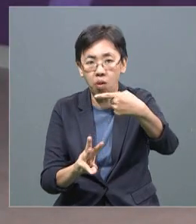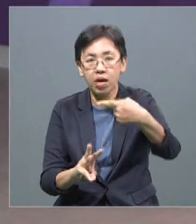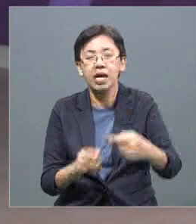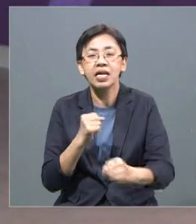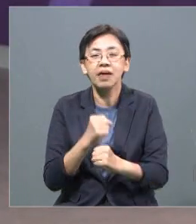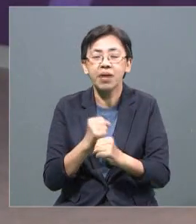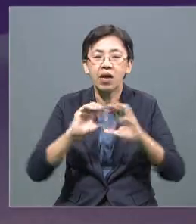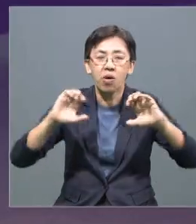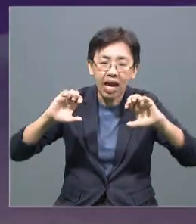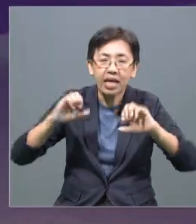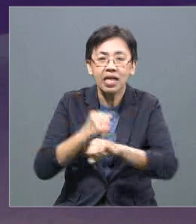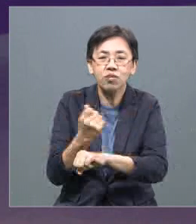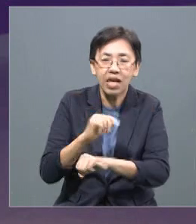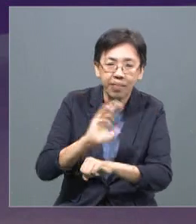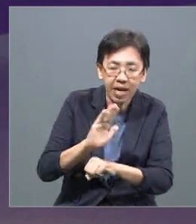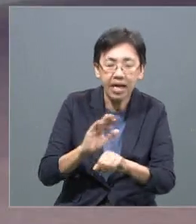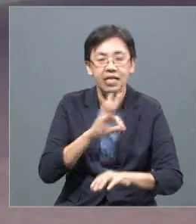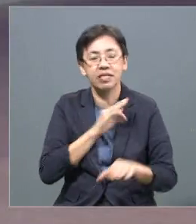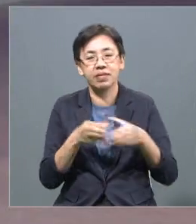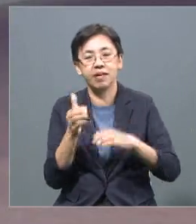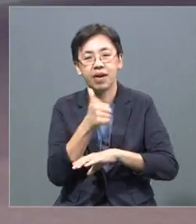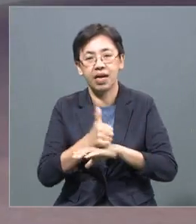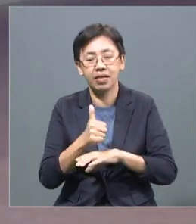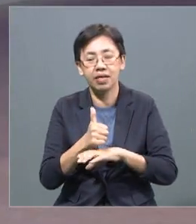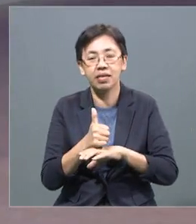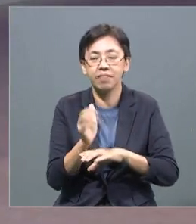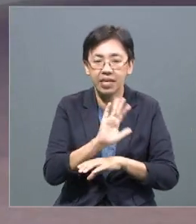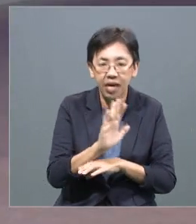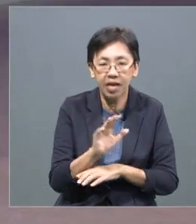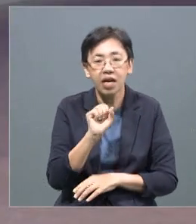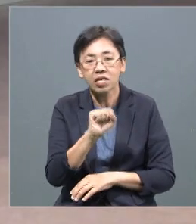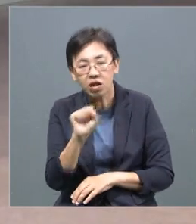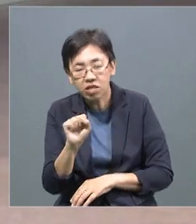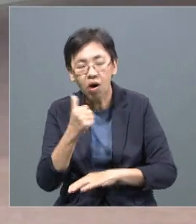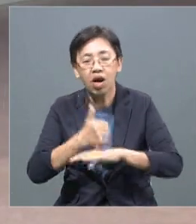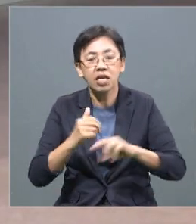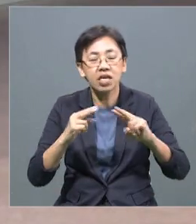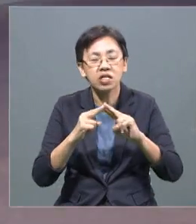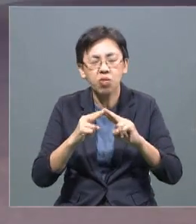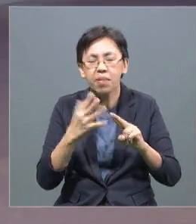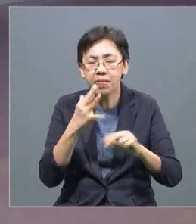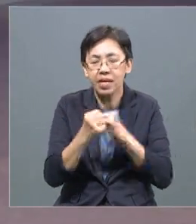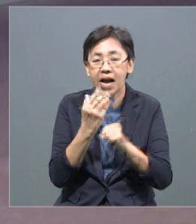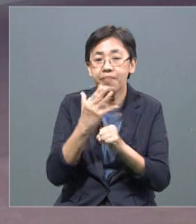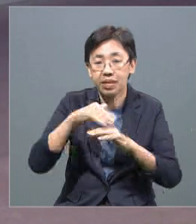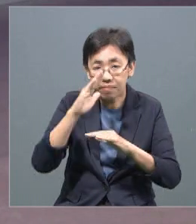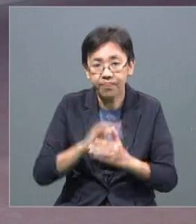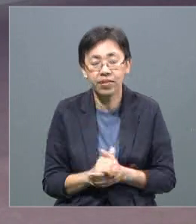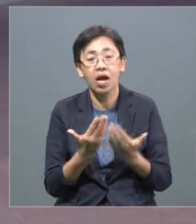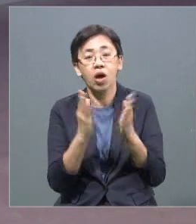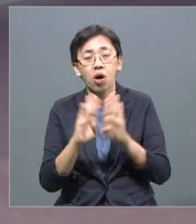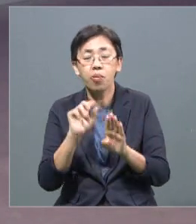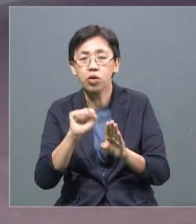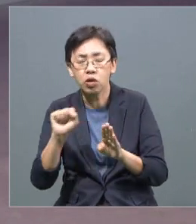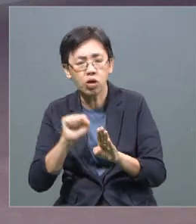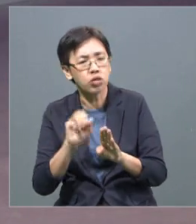ลูกจ้างหรือเจ้าหน้าที่ของรัฐไม่เป็นสมาชิกพรรคการเมืองไม่เป็นหรือเคยเป็นส.ส.หรือรัฐมนตรีมาไม่เกิน5ปีหรือไม่เป็นคนในครอบครัวของส.ส.